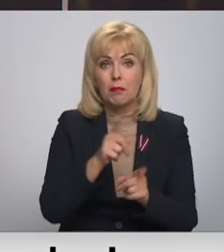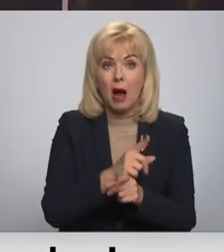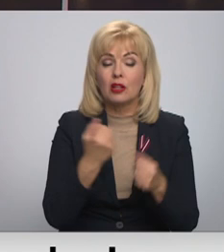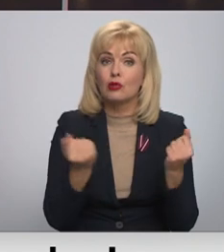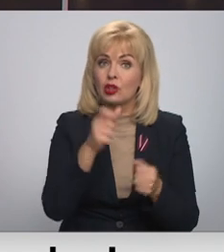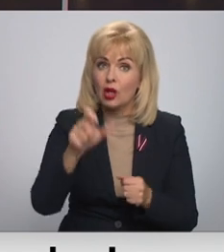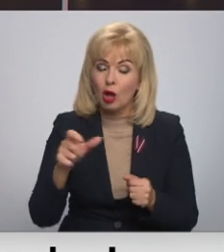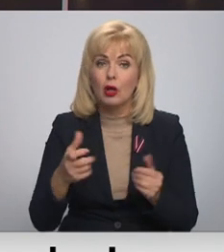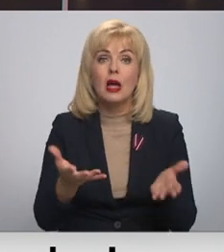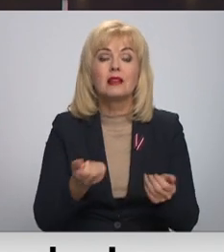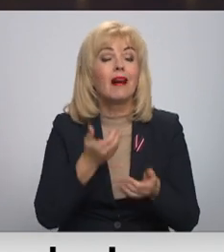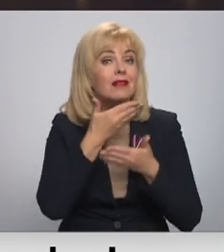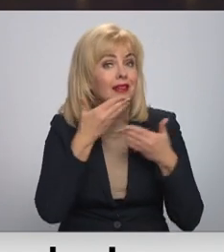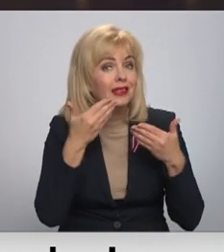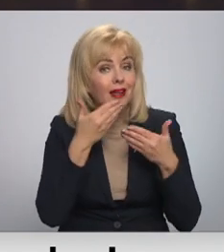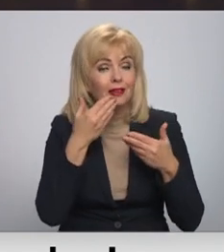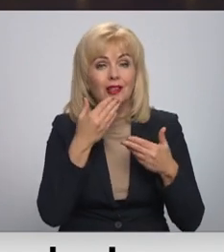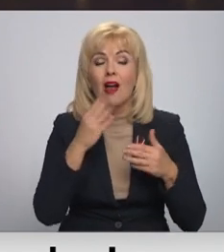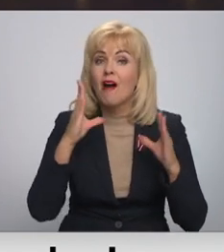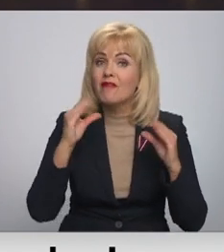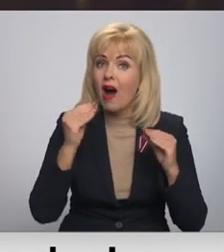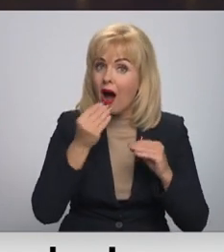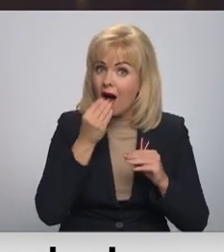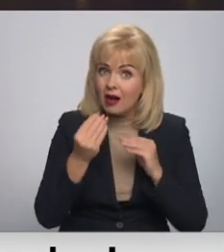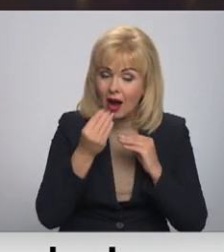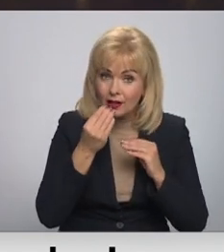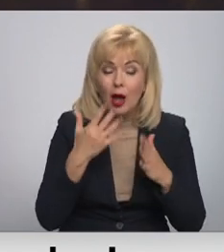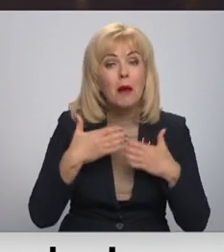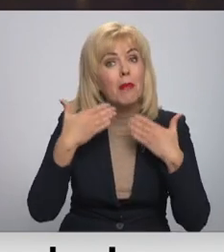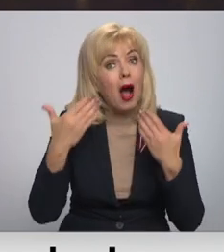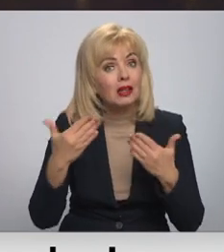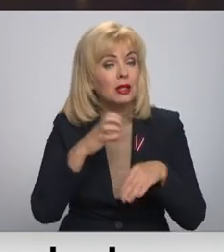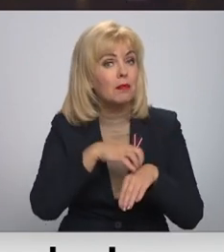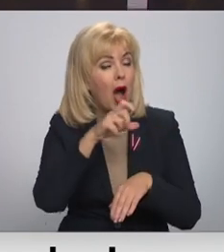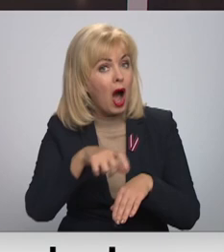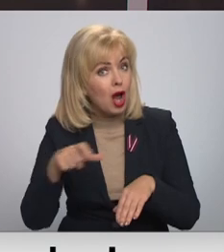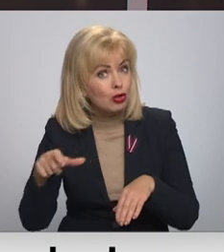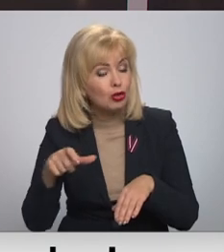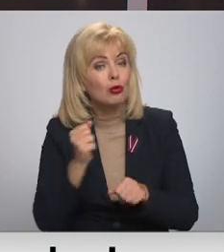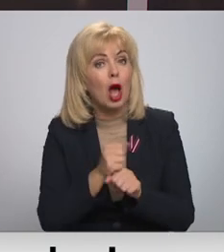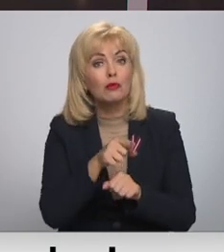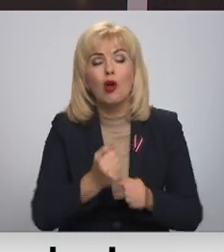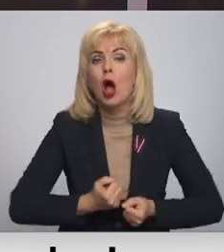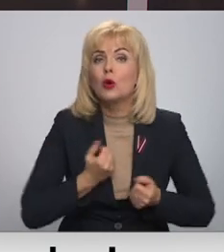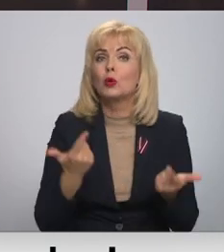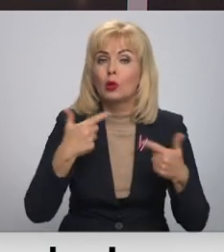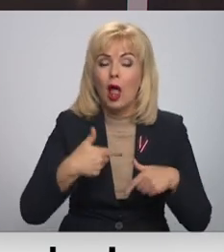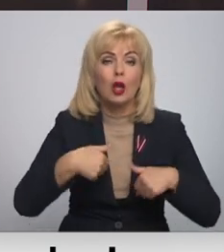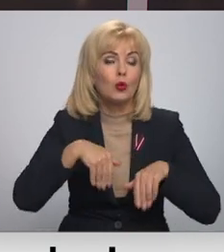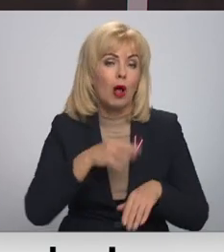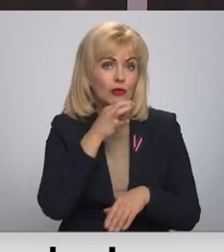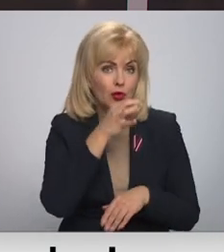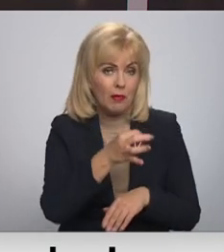saņem siltas vakariņas. Tas ir veids, kādā lielu paldies par mediķu darbu šajā grūtajā laikā nolēmuši pateikt